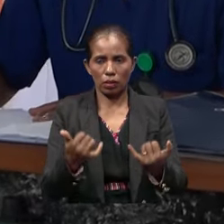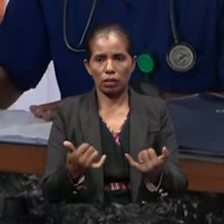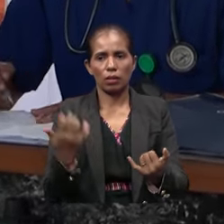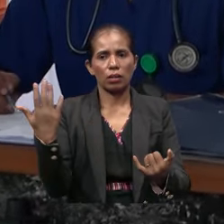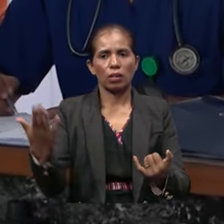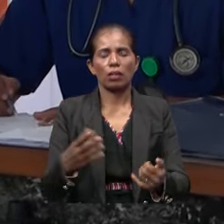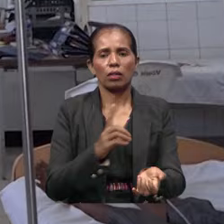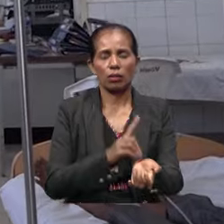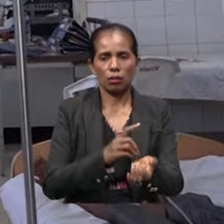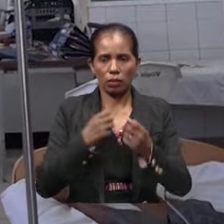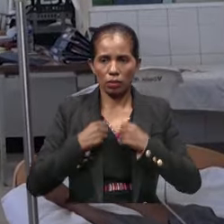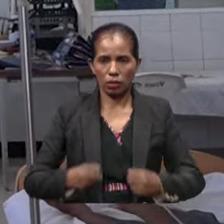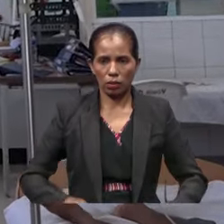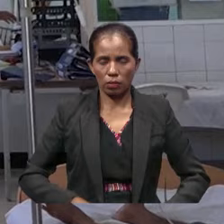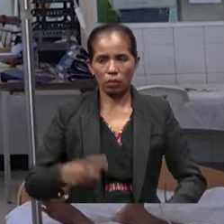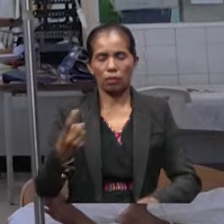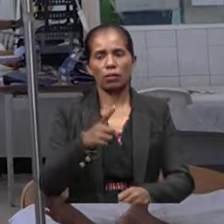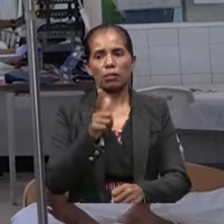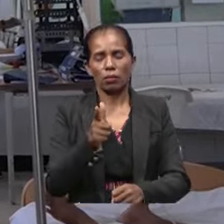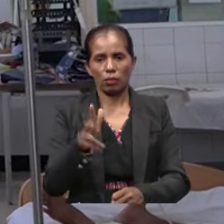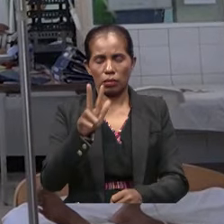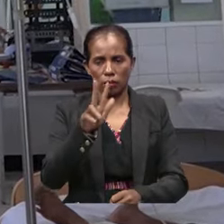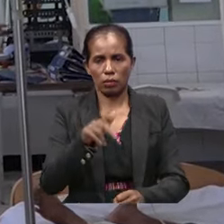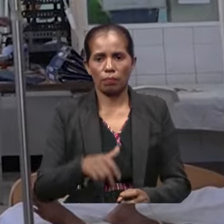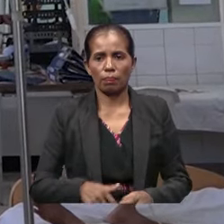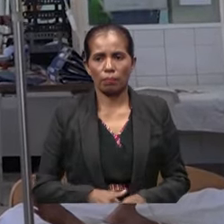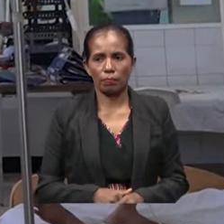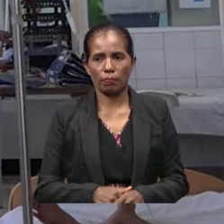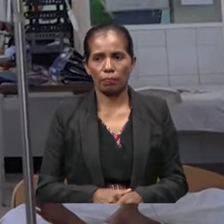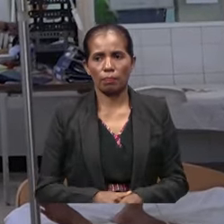pessoal saúde permanente ronulu resin rua. Celina Lopes, Dilma Suzetti, GMN.